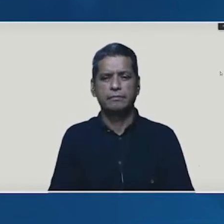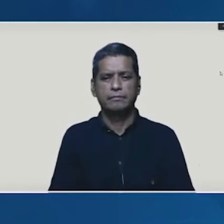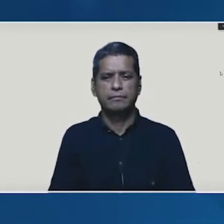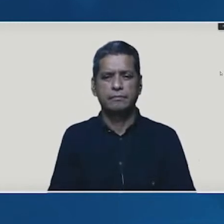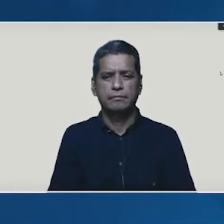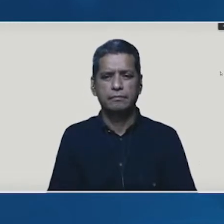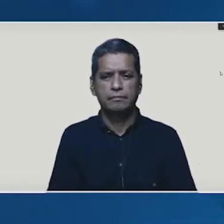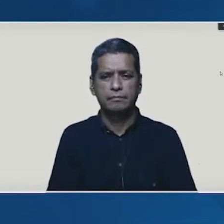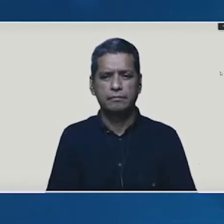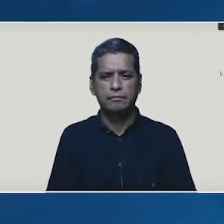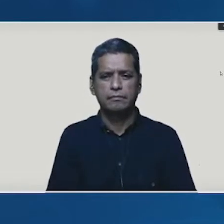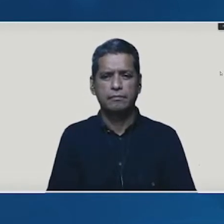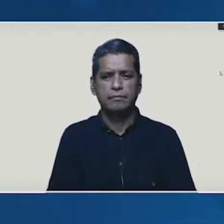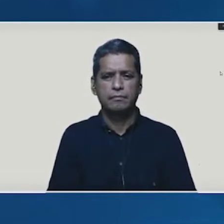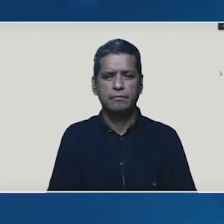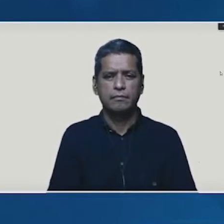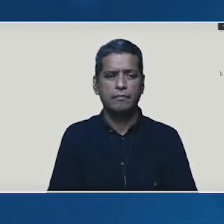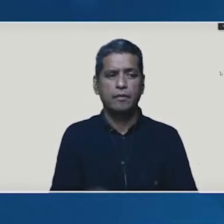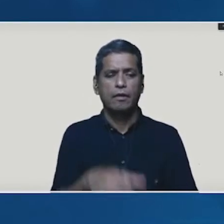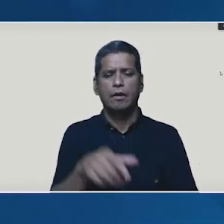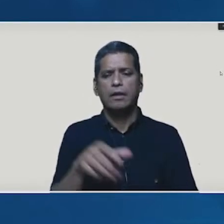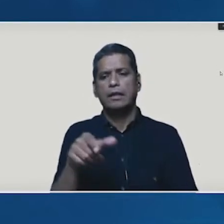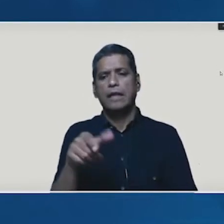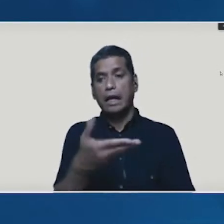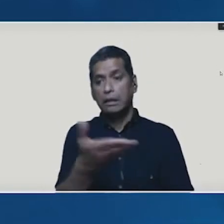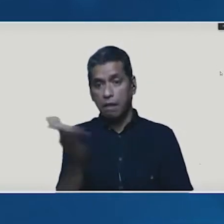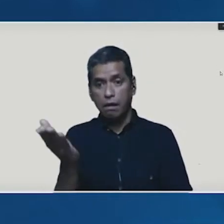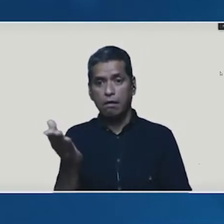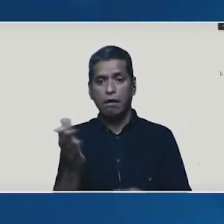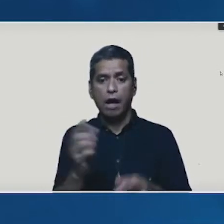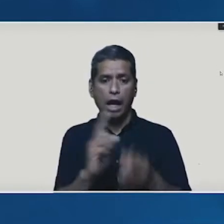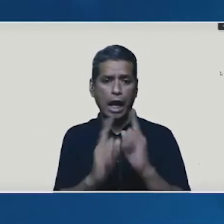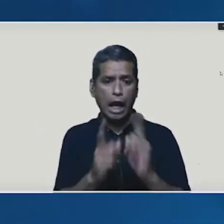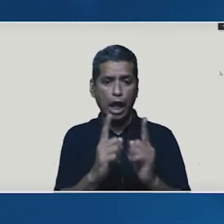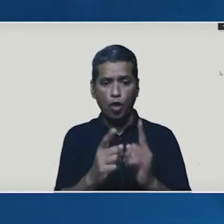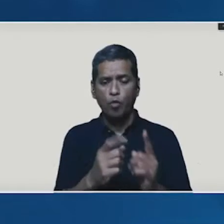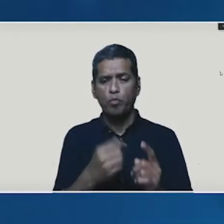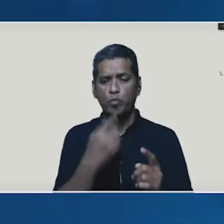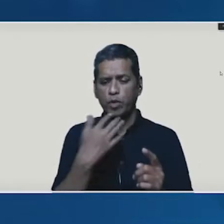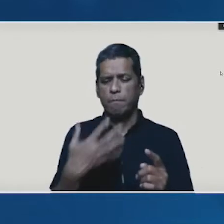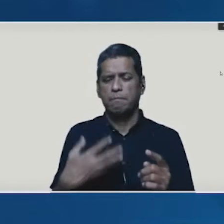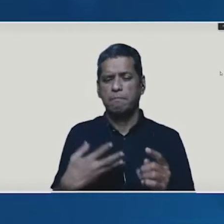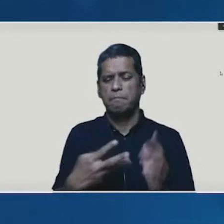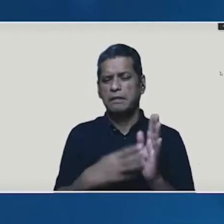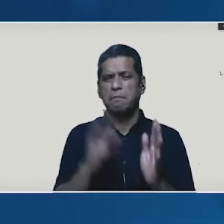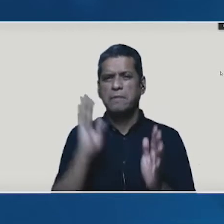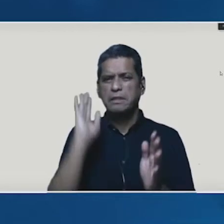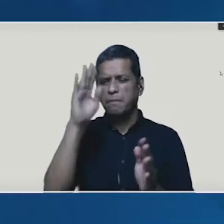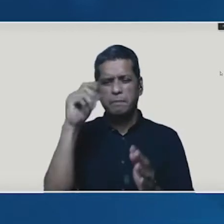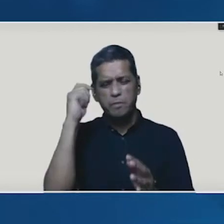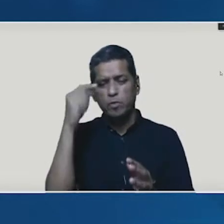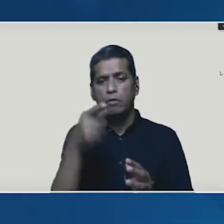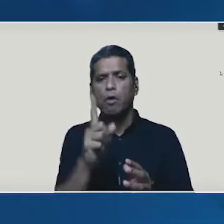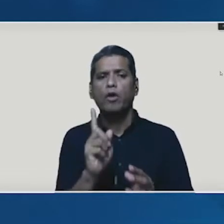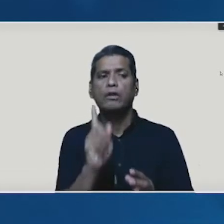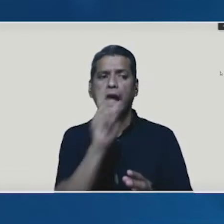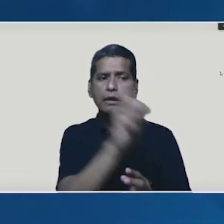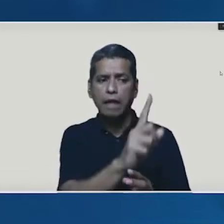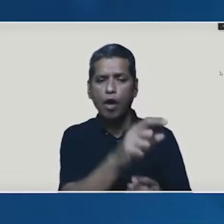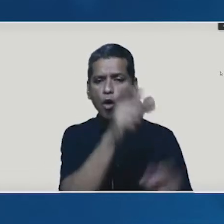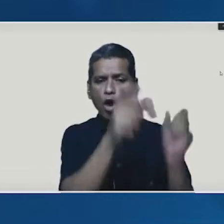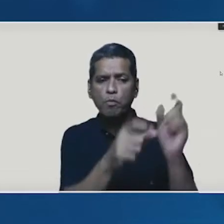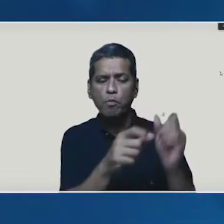bisa data seseorang yang bisa menolong untuk melakukan sesuatu tapi jangan menaruh andalan hidup anda kepada dia